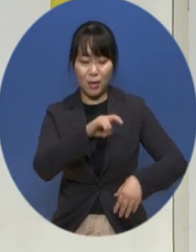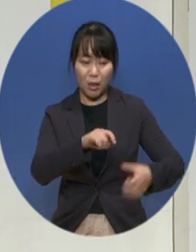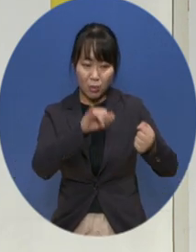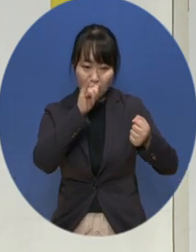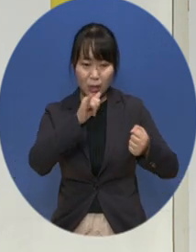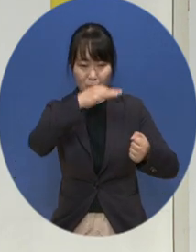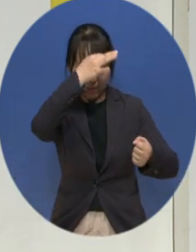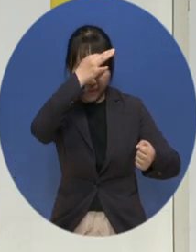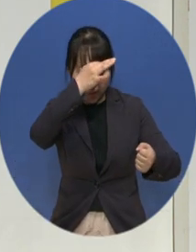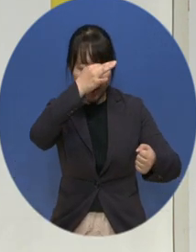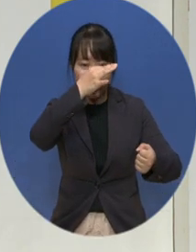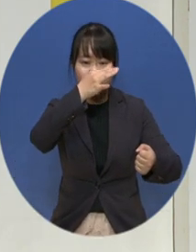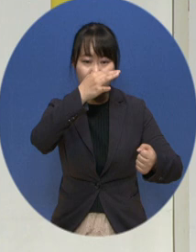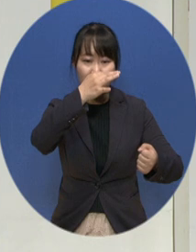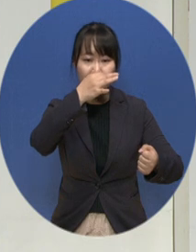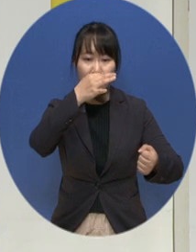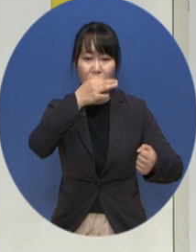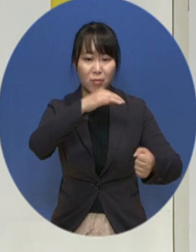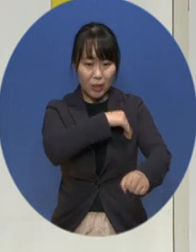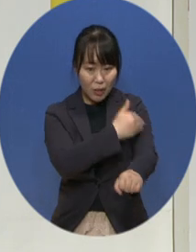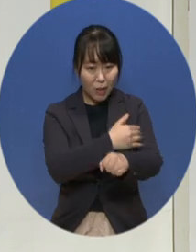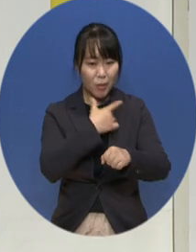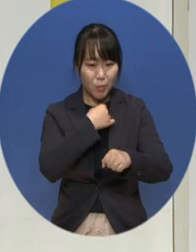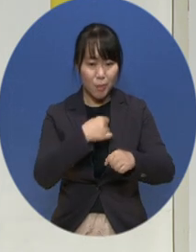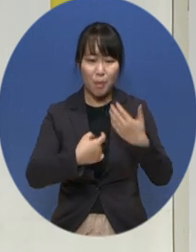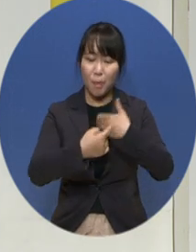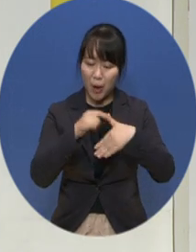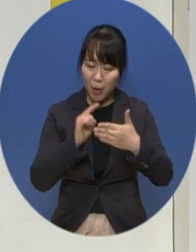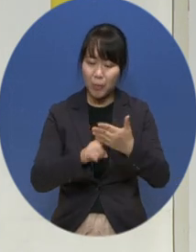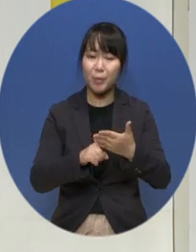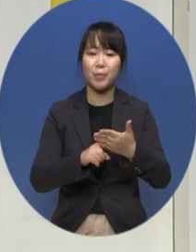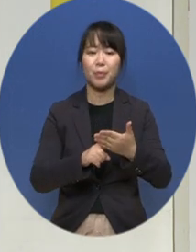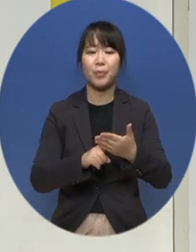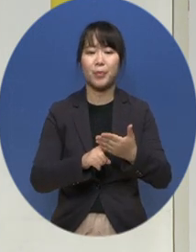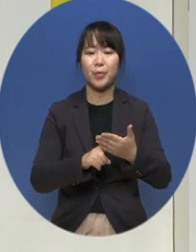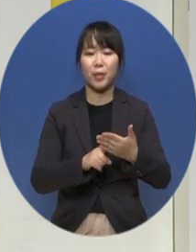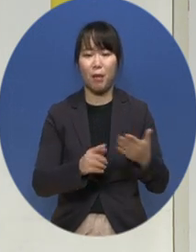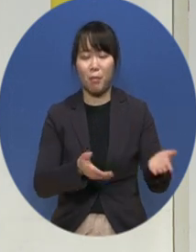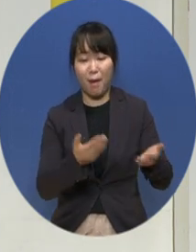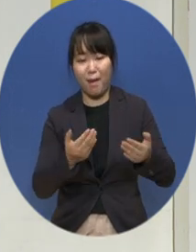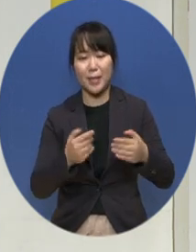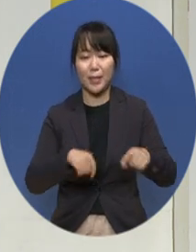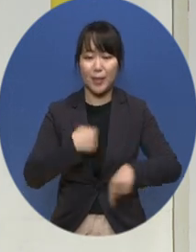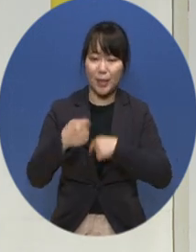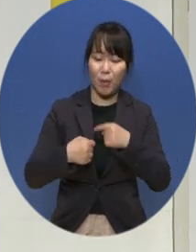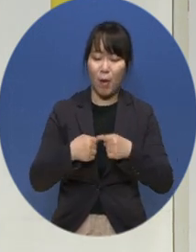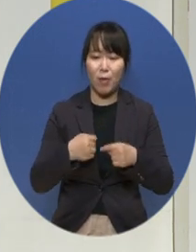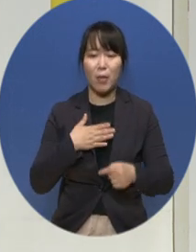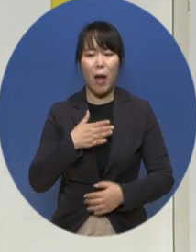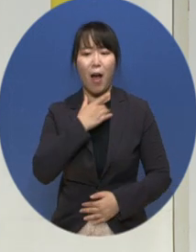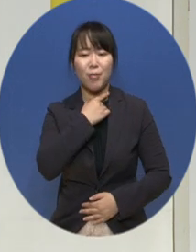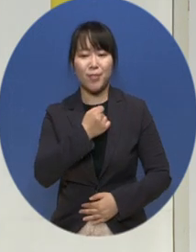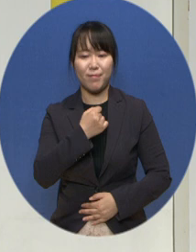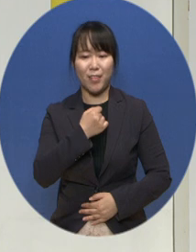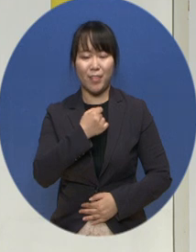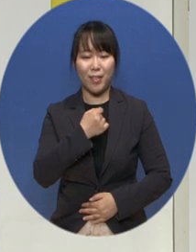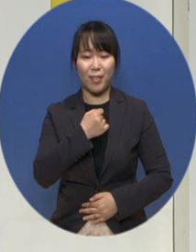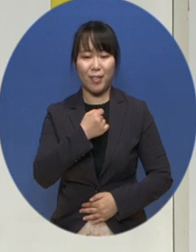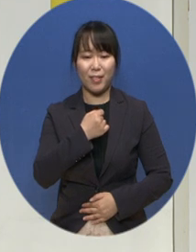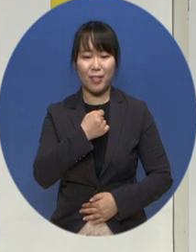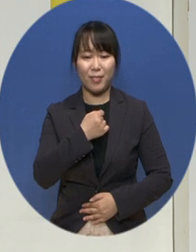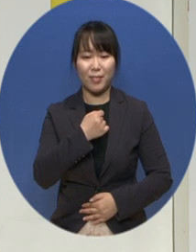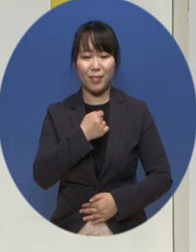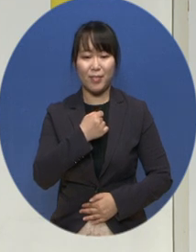끼 에 또는 재 느 에 또 하고 싶은 마음 이런 것들을 불러서 막 수로 자기가 하고 싶게끔 호